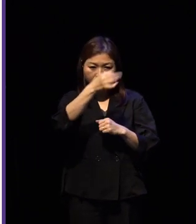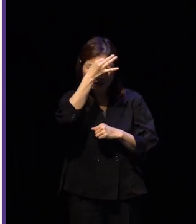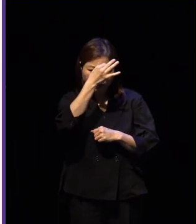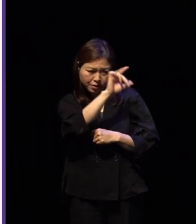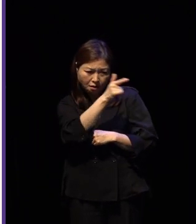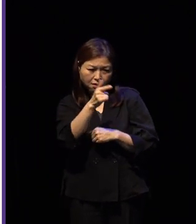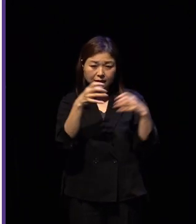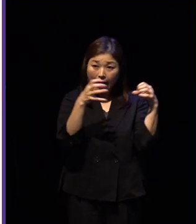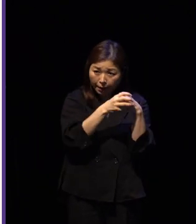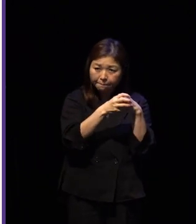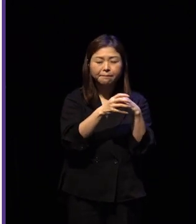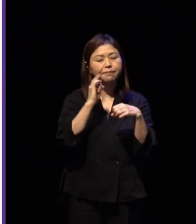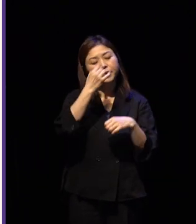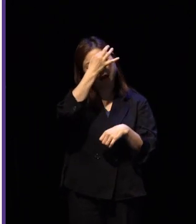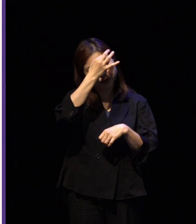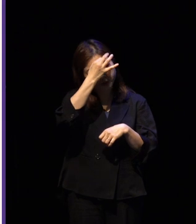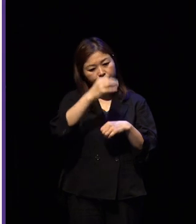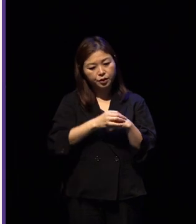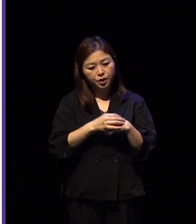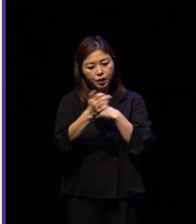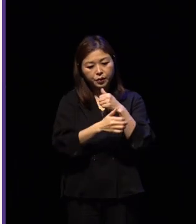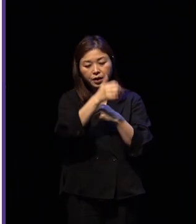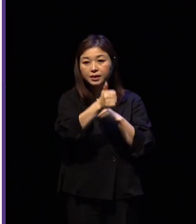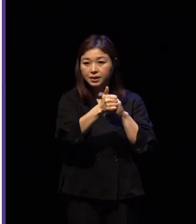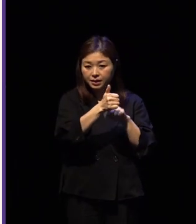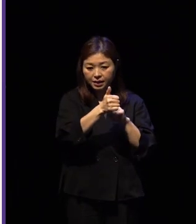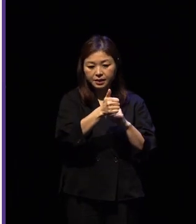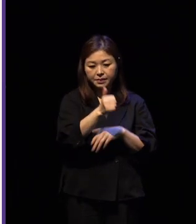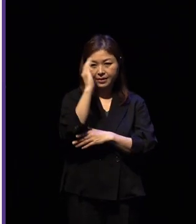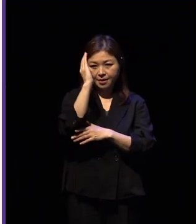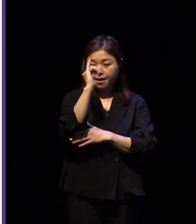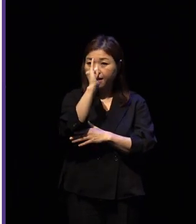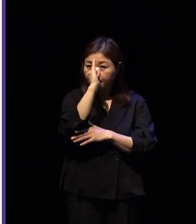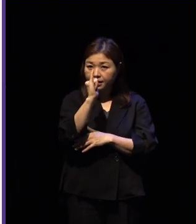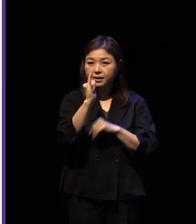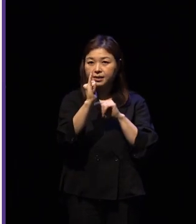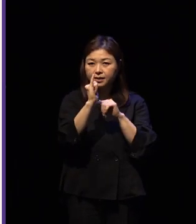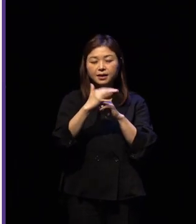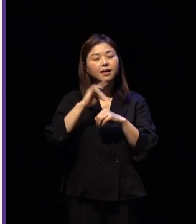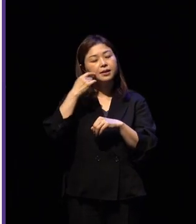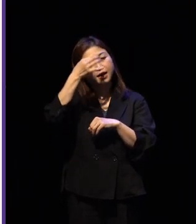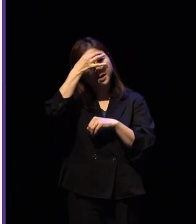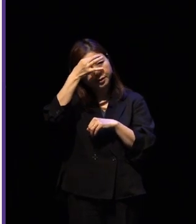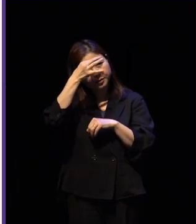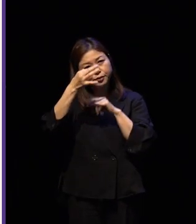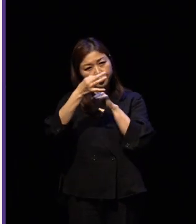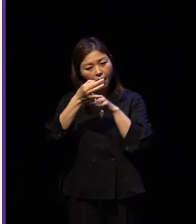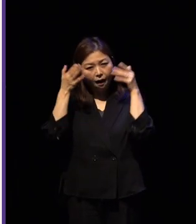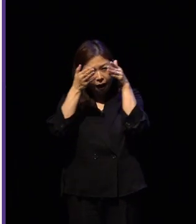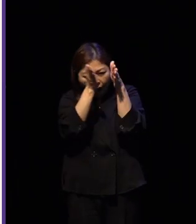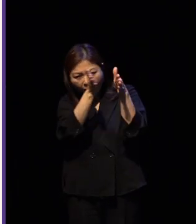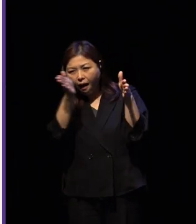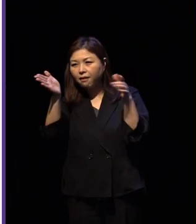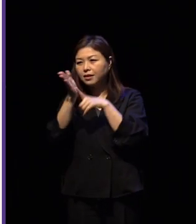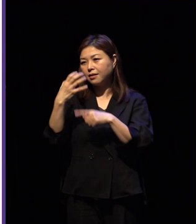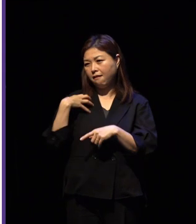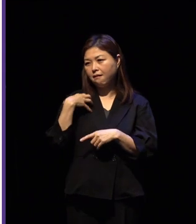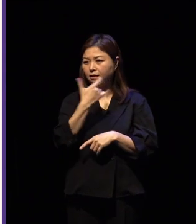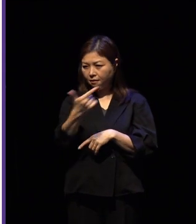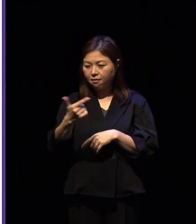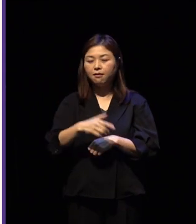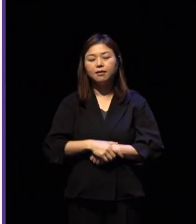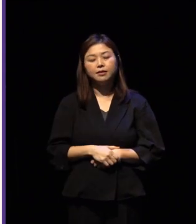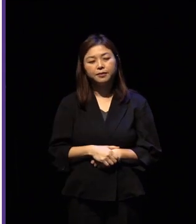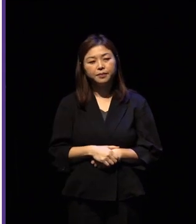예술은 우리 위원장님께서 중점적으로 말씀하시는 예술의 지평을 넓혀주는 그러한 역할을